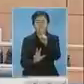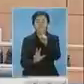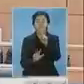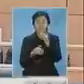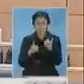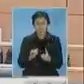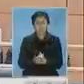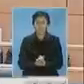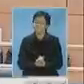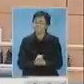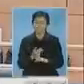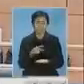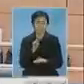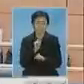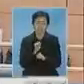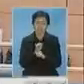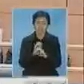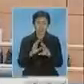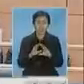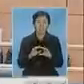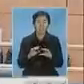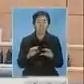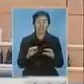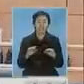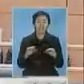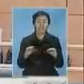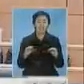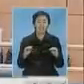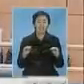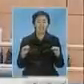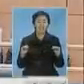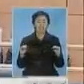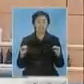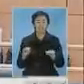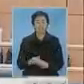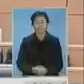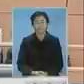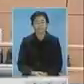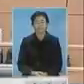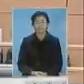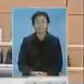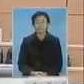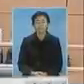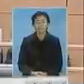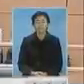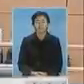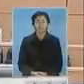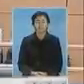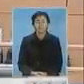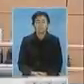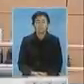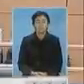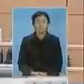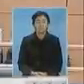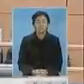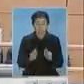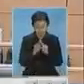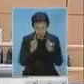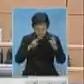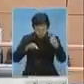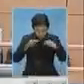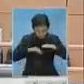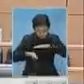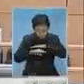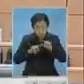ครับแล้วก็เงียบหายไปเหมือนคลื่นกระทบฝั่งมีการตั้งคณะกรรมการตรวจสอบข้อเท็จ